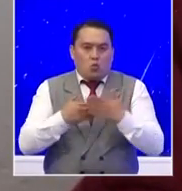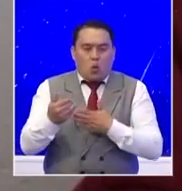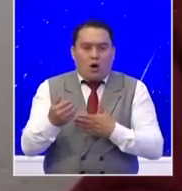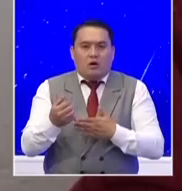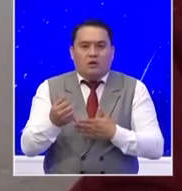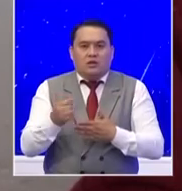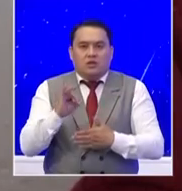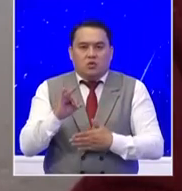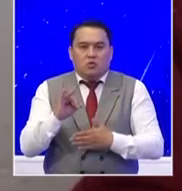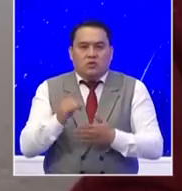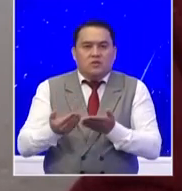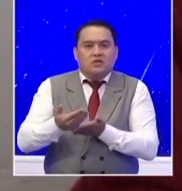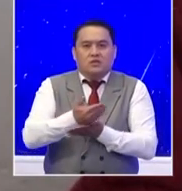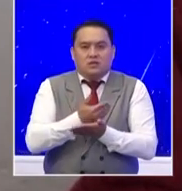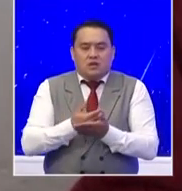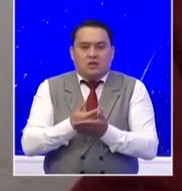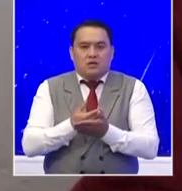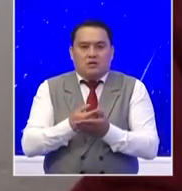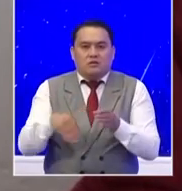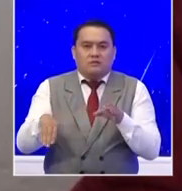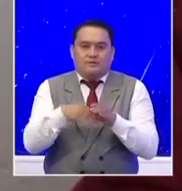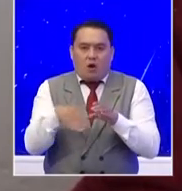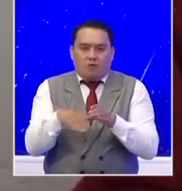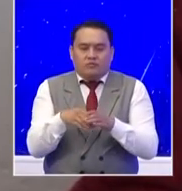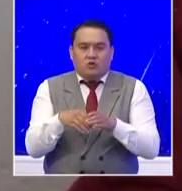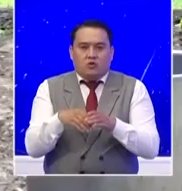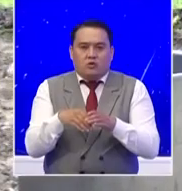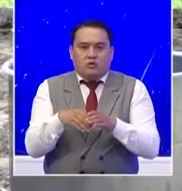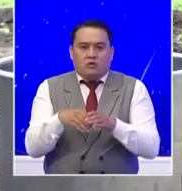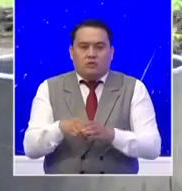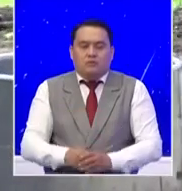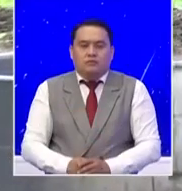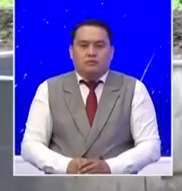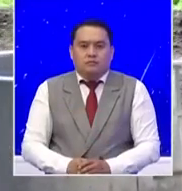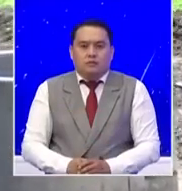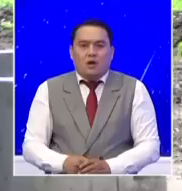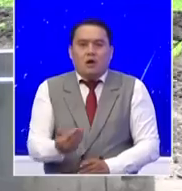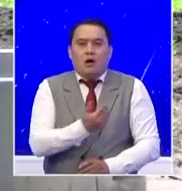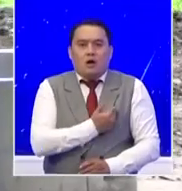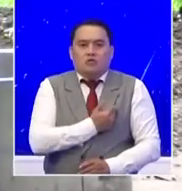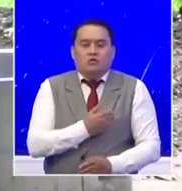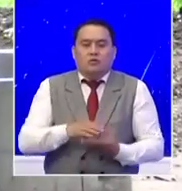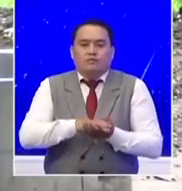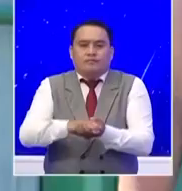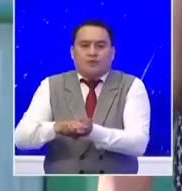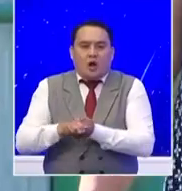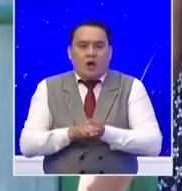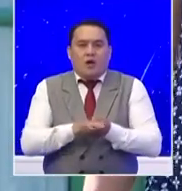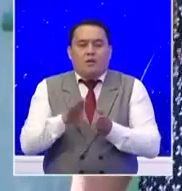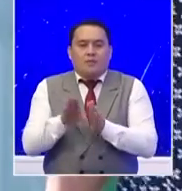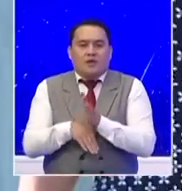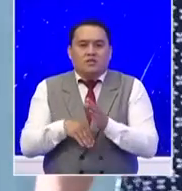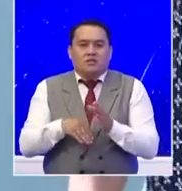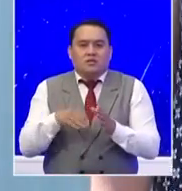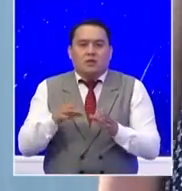рвали эту пшеничку, складывали ее в копны. Больше всего хотелось мирного неба. О беззаботном детстве даже